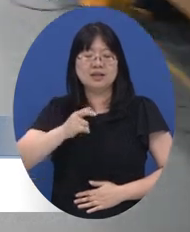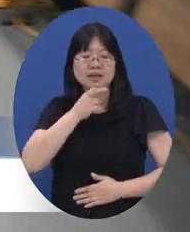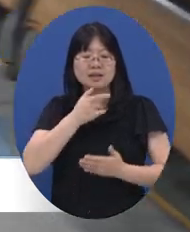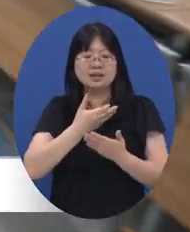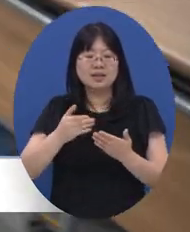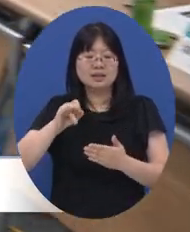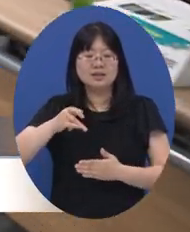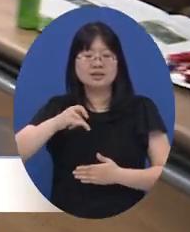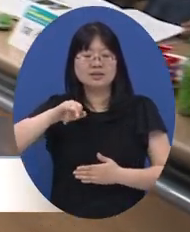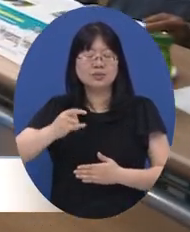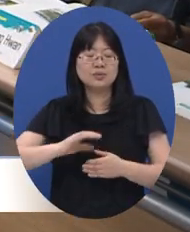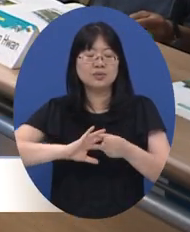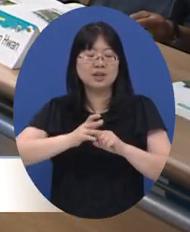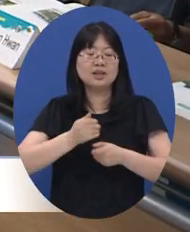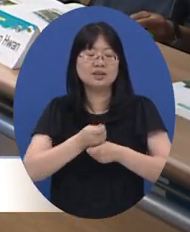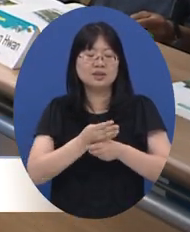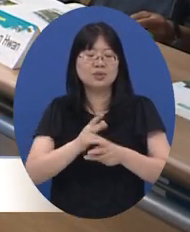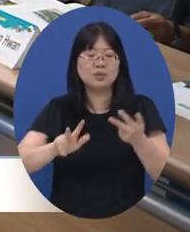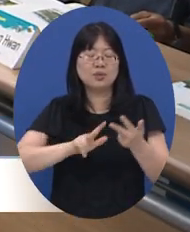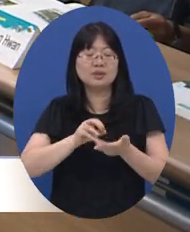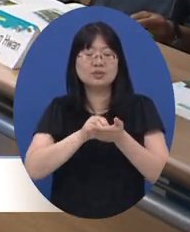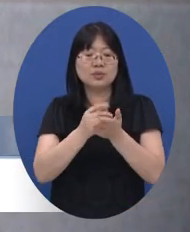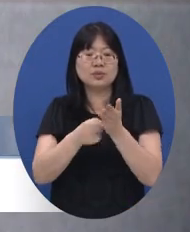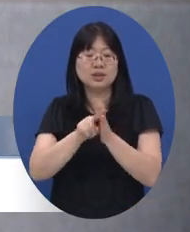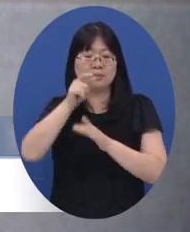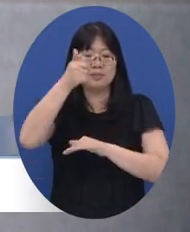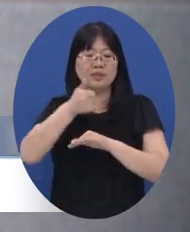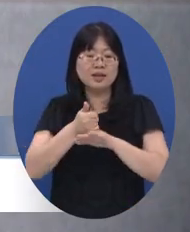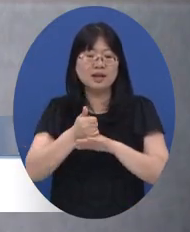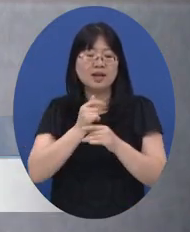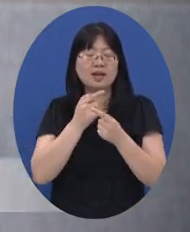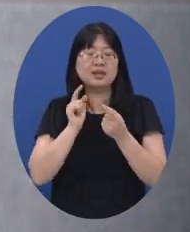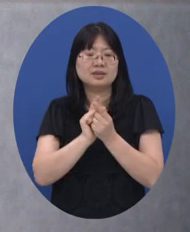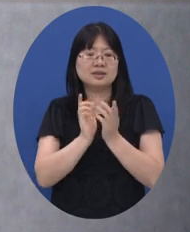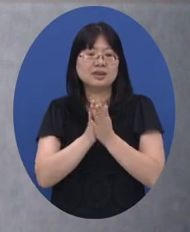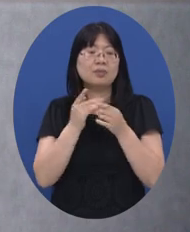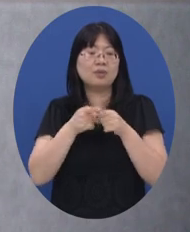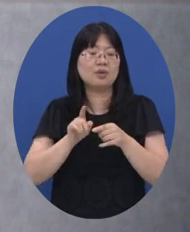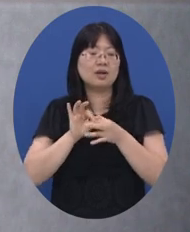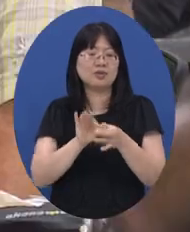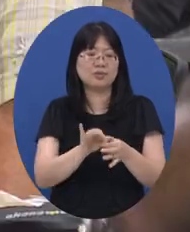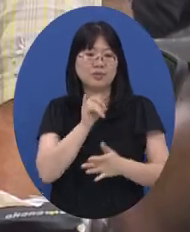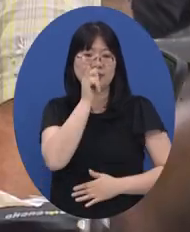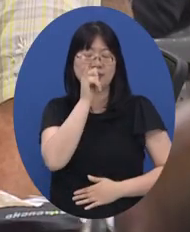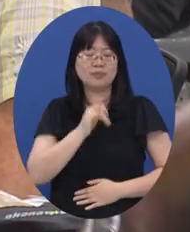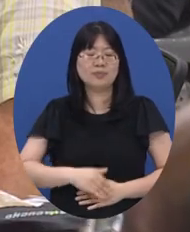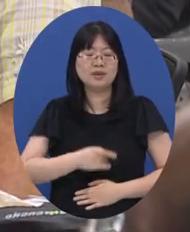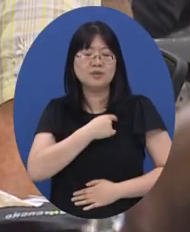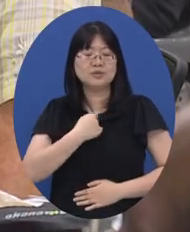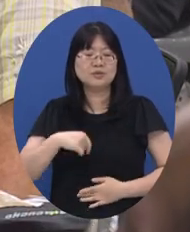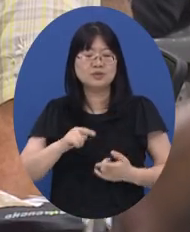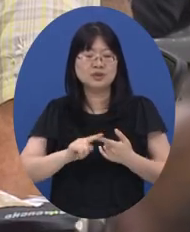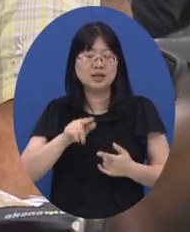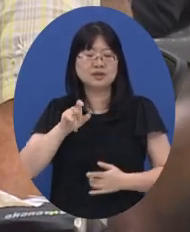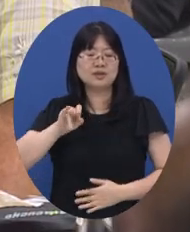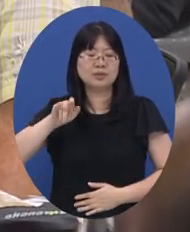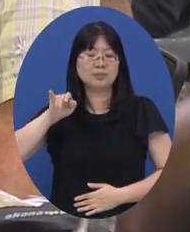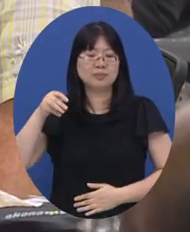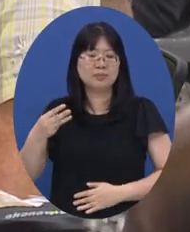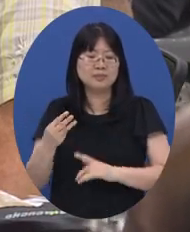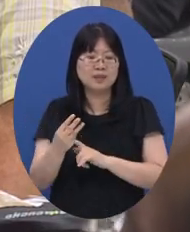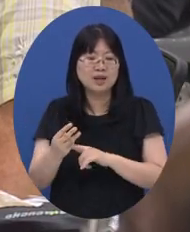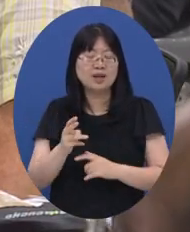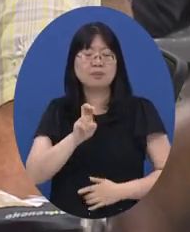유네스코 세계지질공원으로 등록하기 위한 마지막 관문 현장평가가 진행됐습니다. 중국의 장전핑과